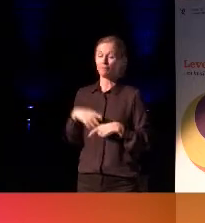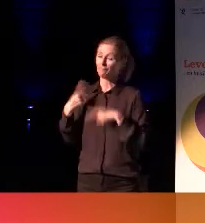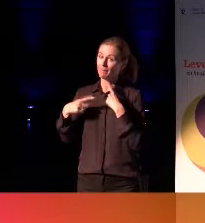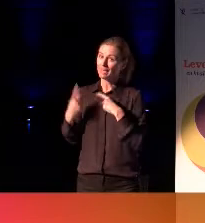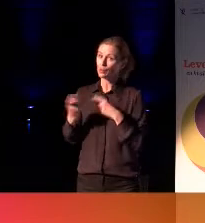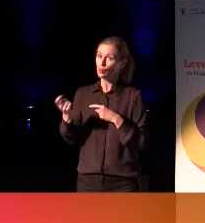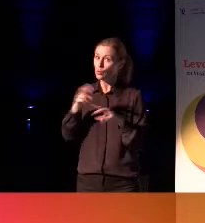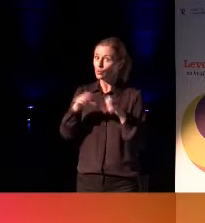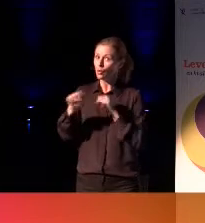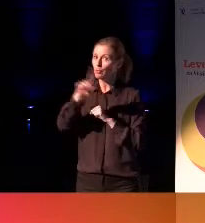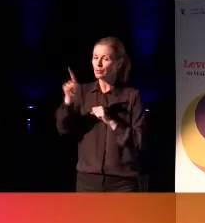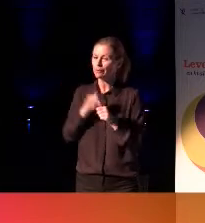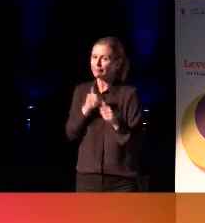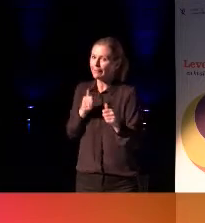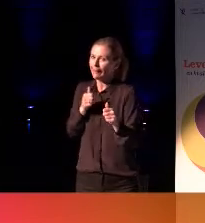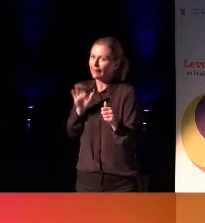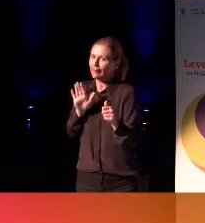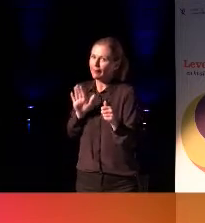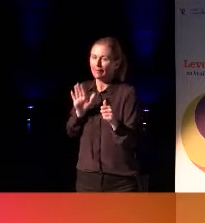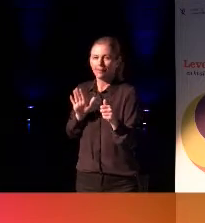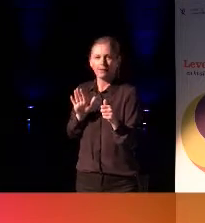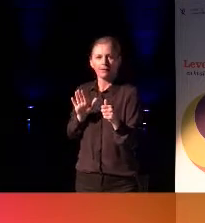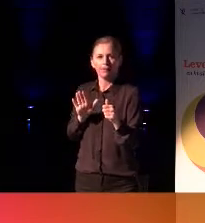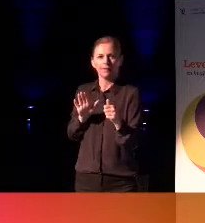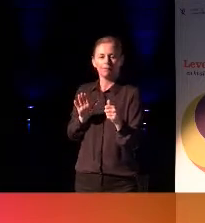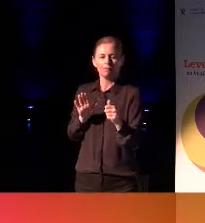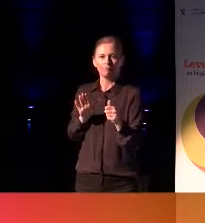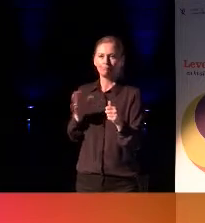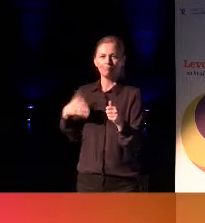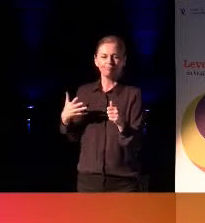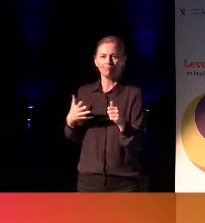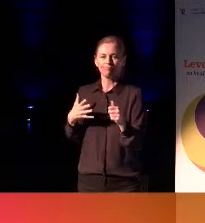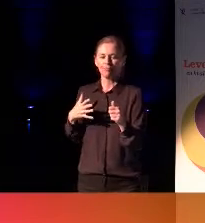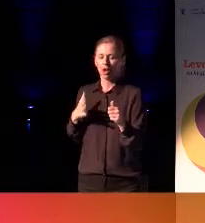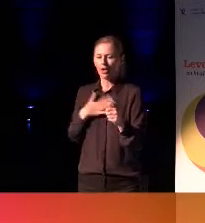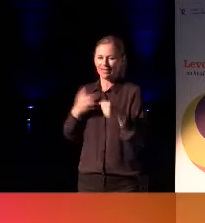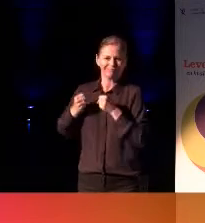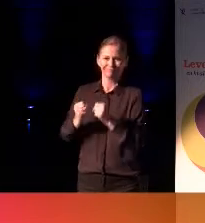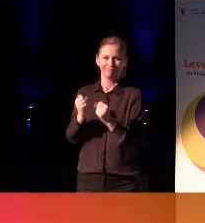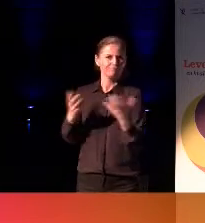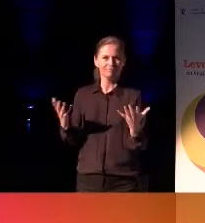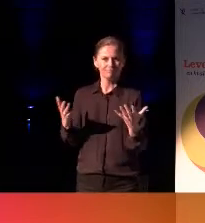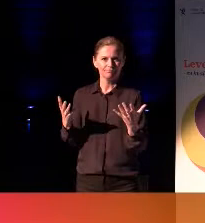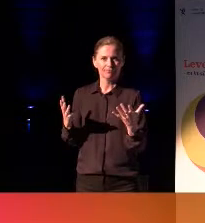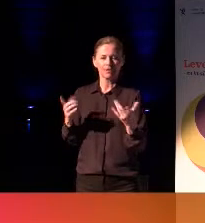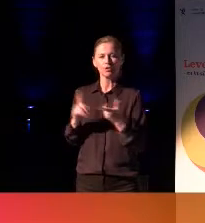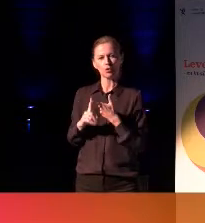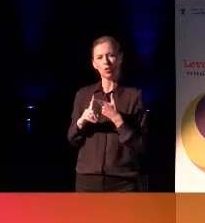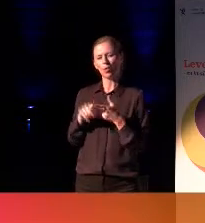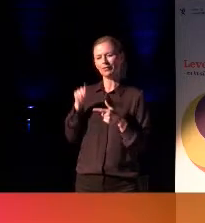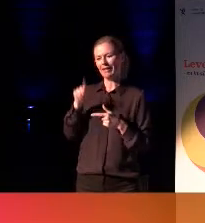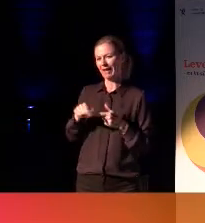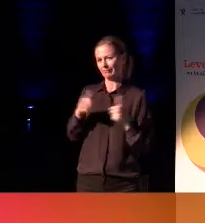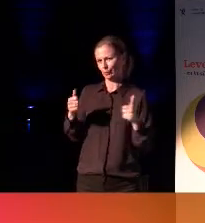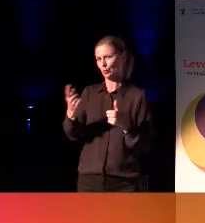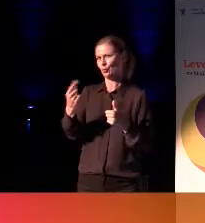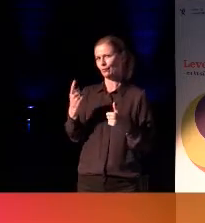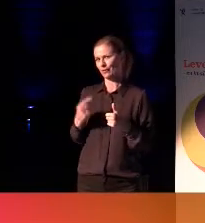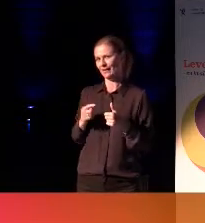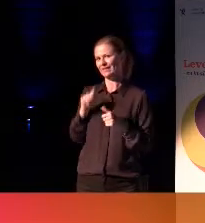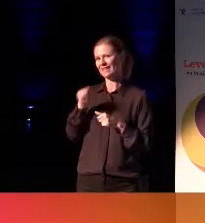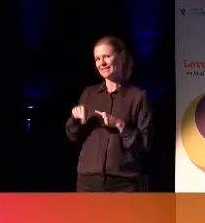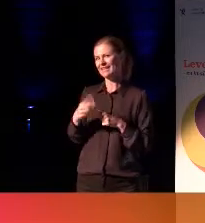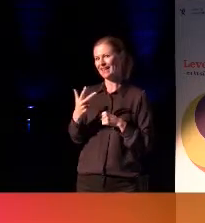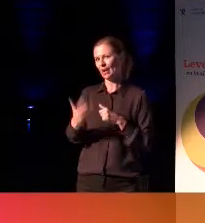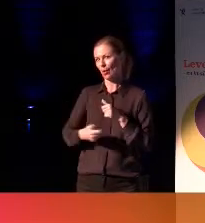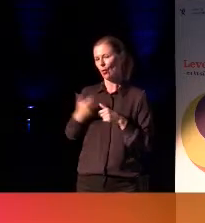fremdeles noen kommuner som nøler og som ikke har tatt ballen skikkelig. Så det blir den store utfordringen de neste tre